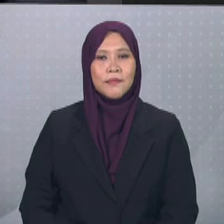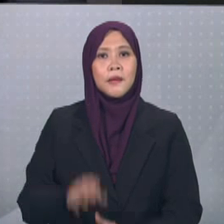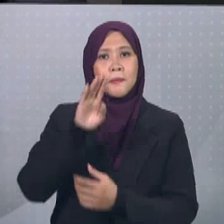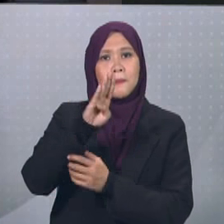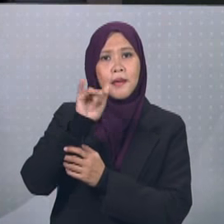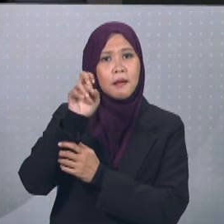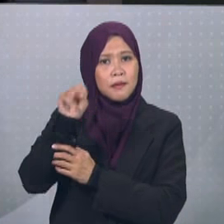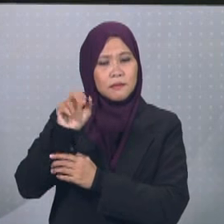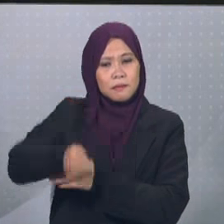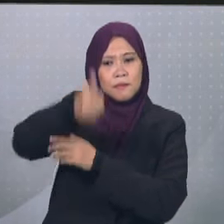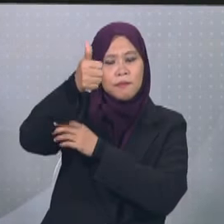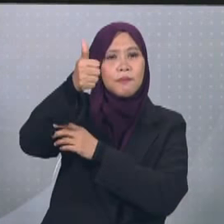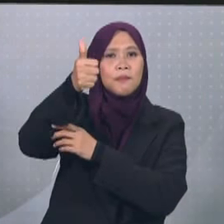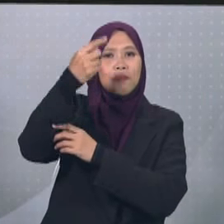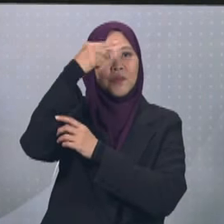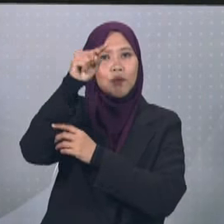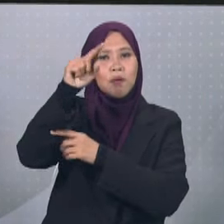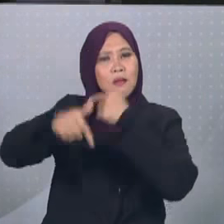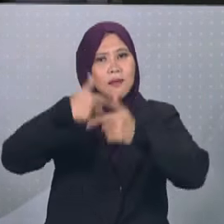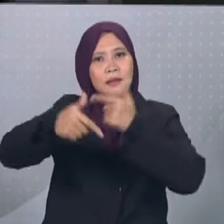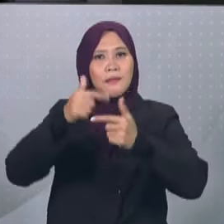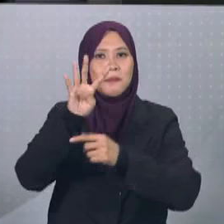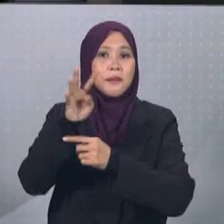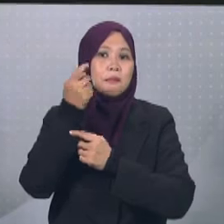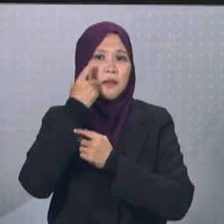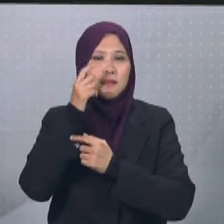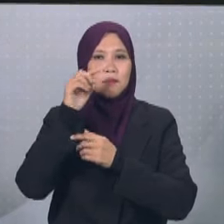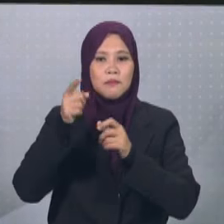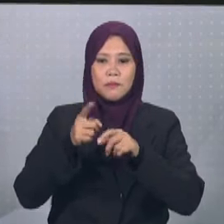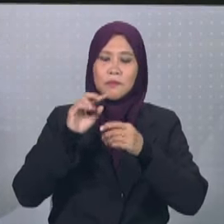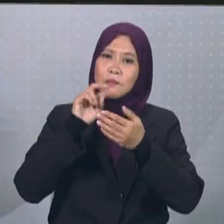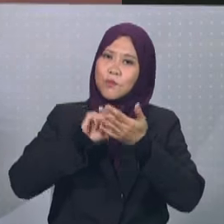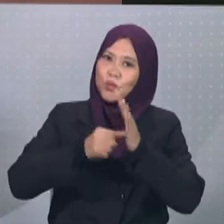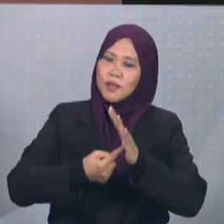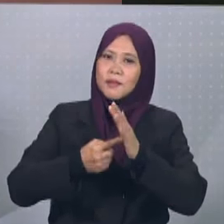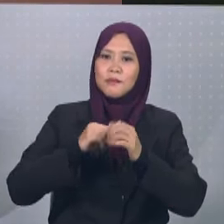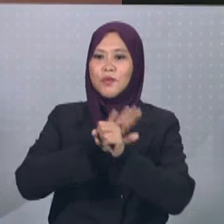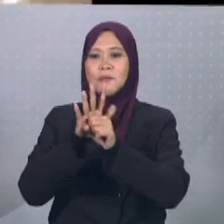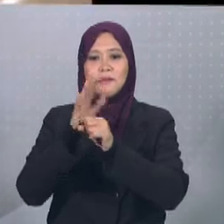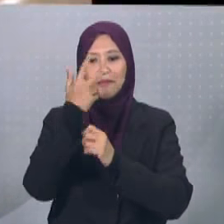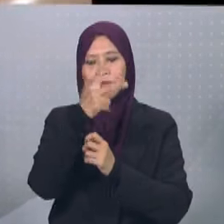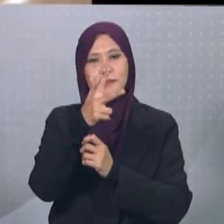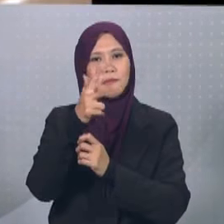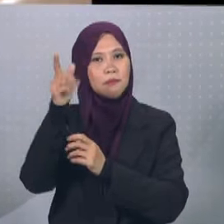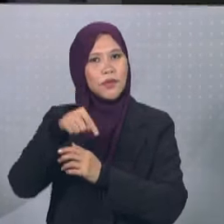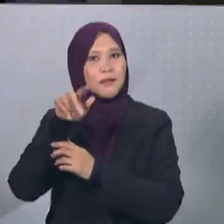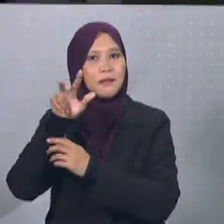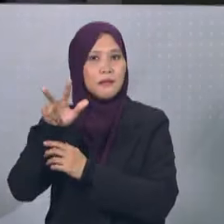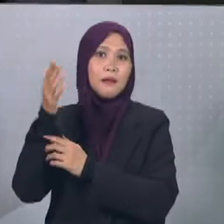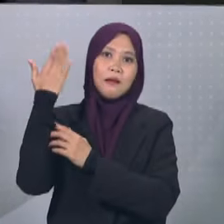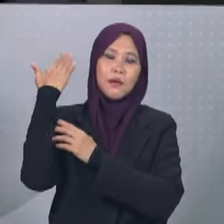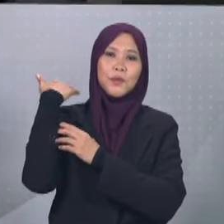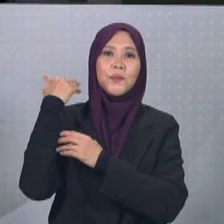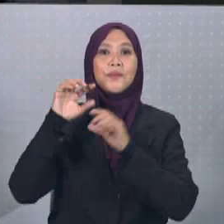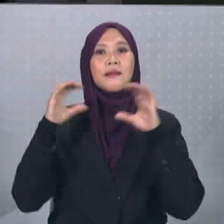Bayern menerajui takhta Bundesliga dengan 4 mata ketika musim perlawanan dihentikan pada 13 Mac lalu. Kenyataan yang dikeluarkan